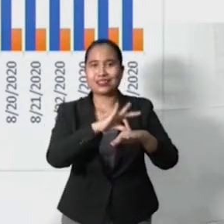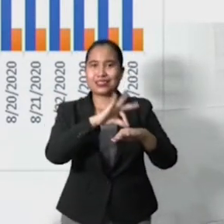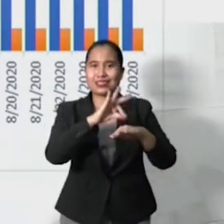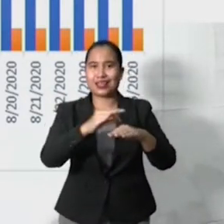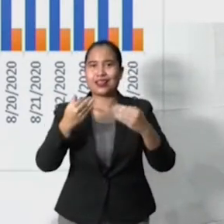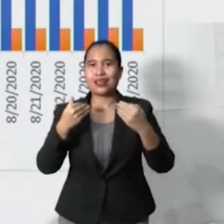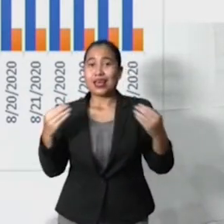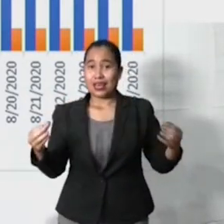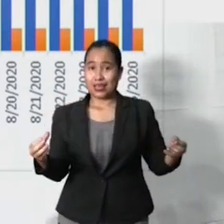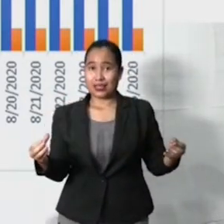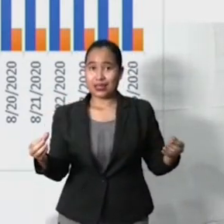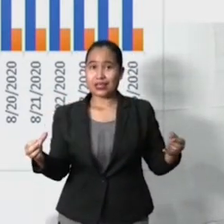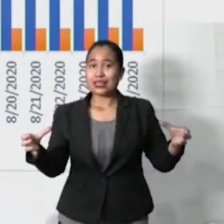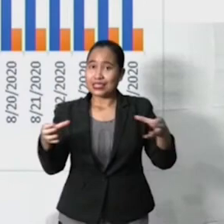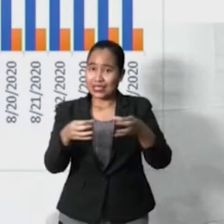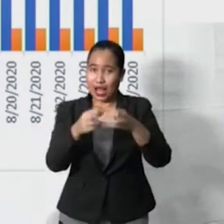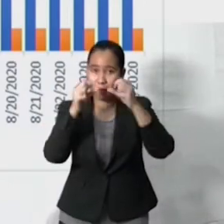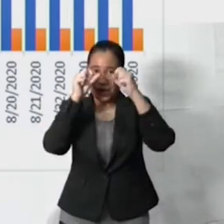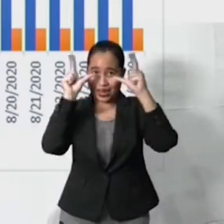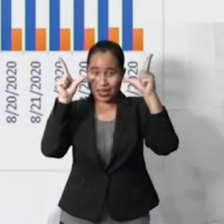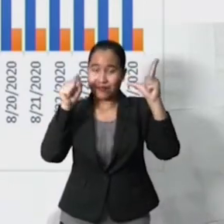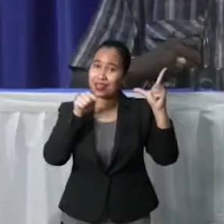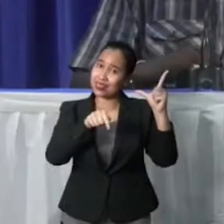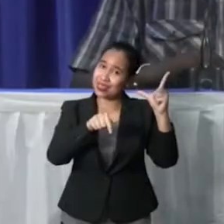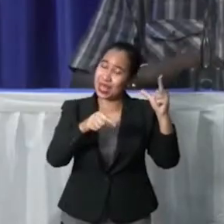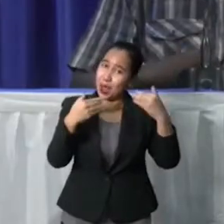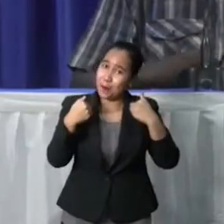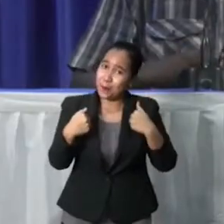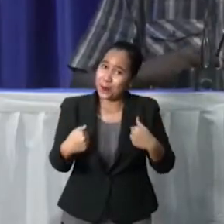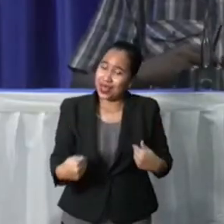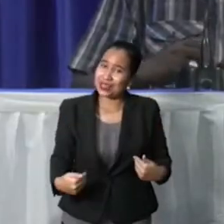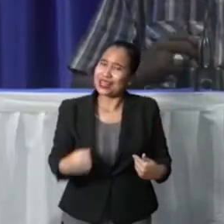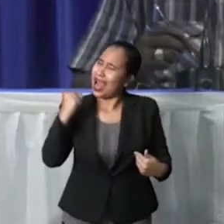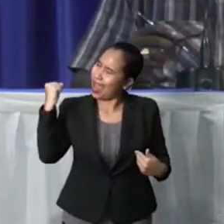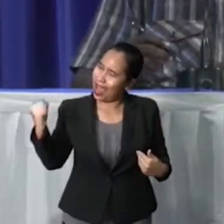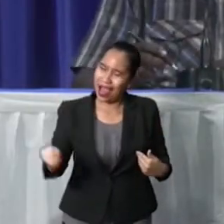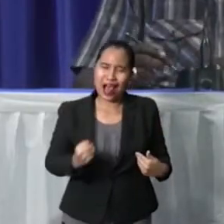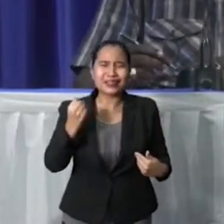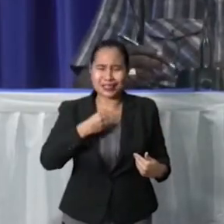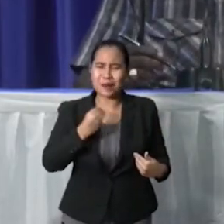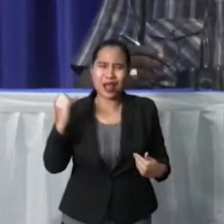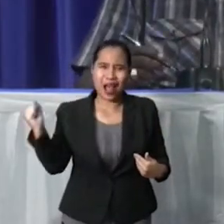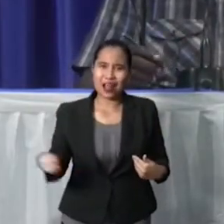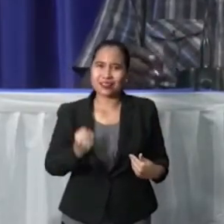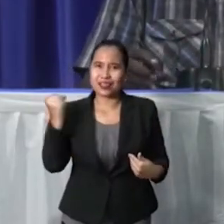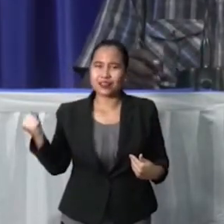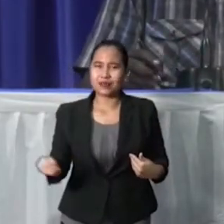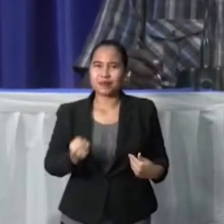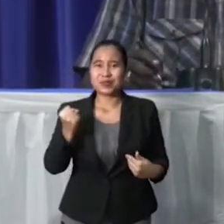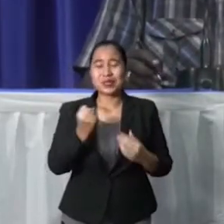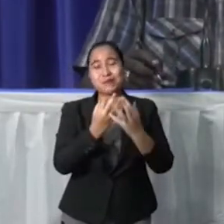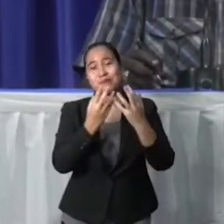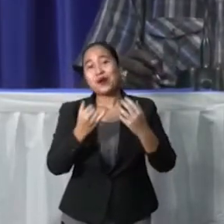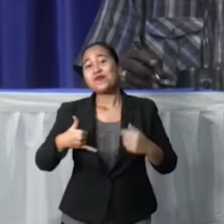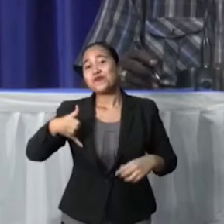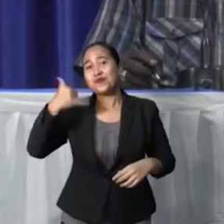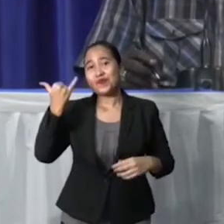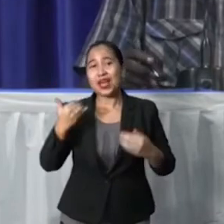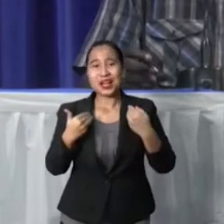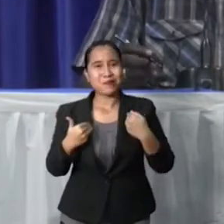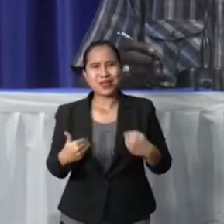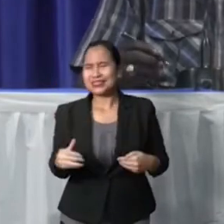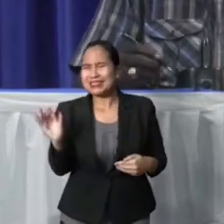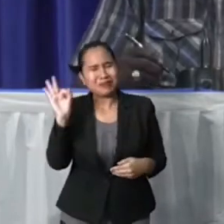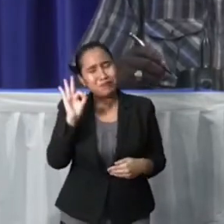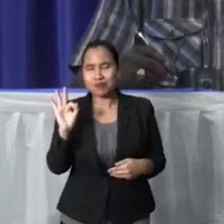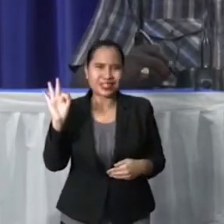je die mensen blijven eigenlijk altijd, die heb je altijd, en daaronder heb je hele hoop mensen die niet zo erg ziek